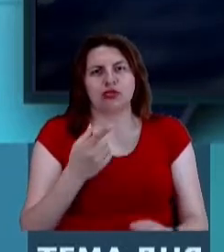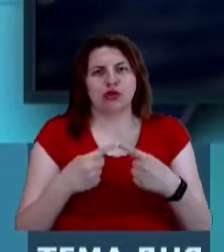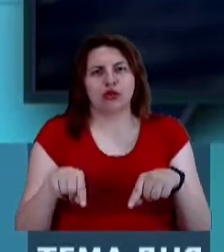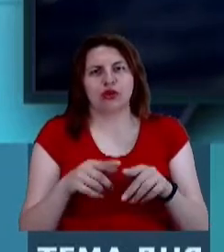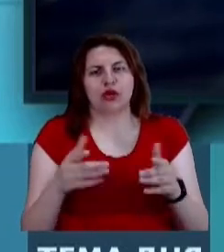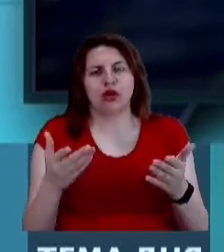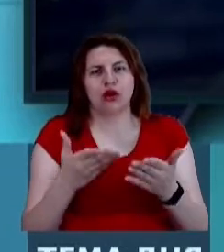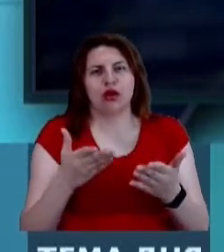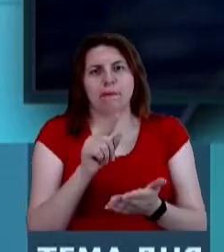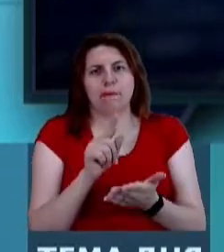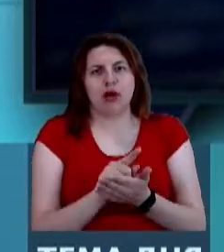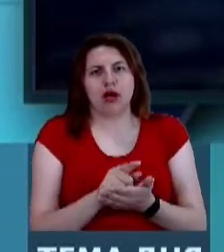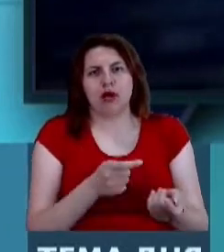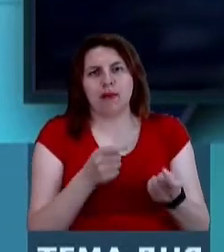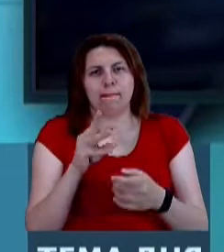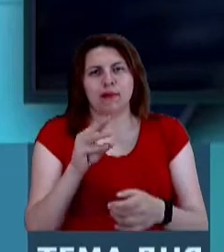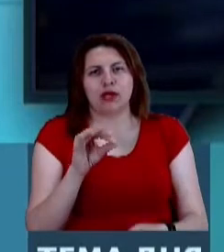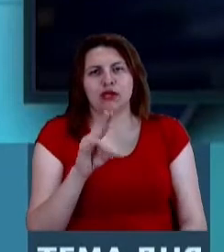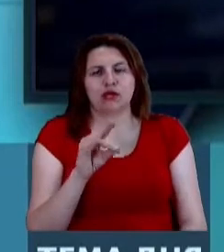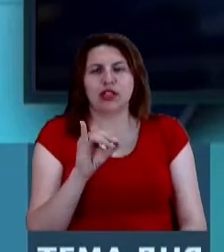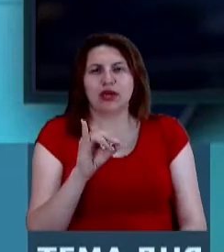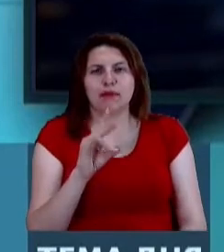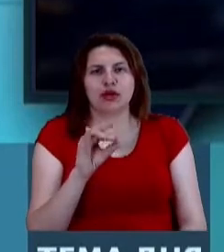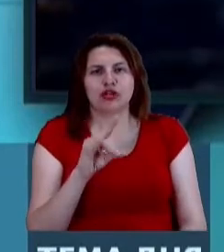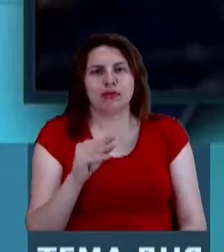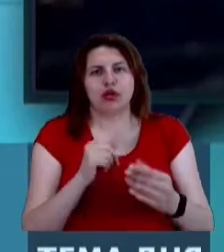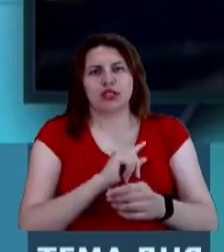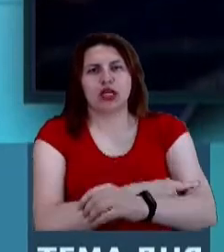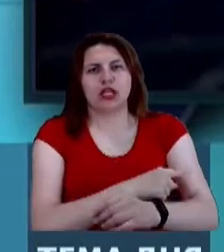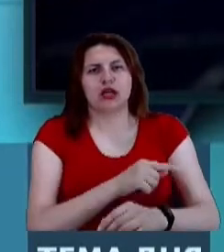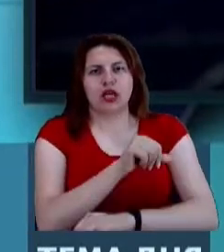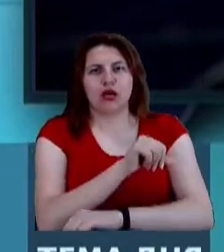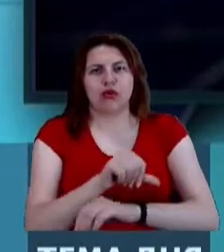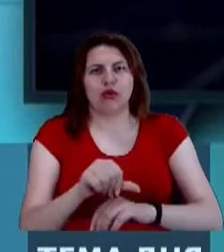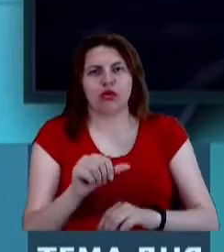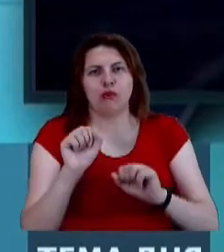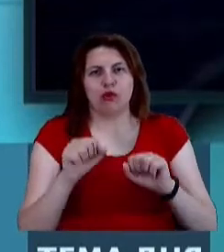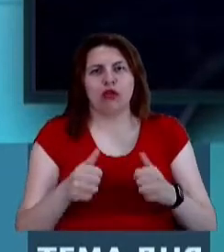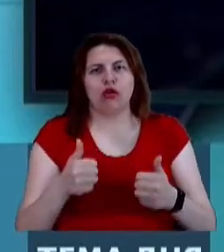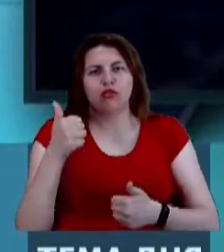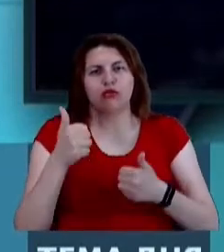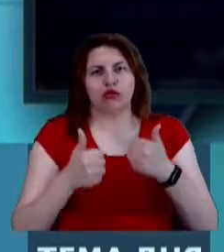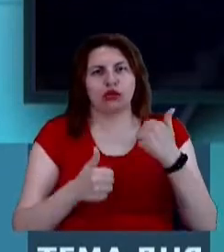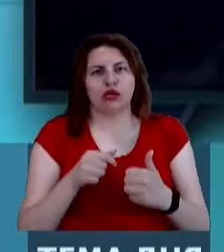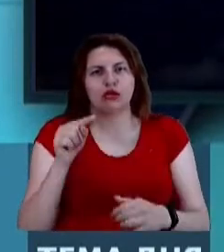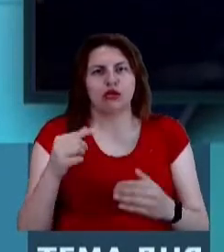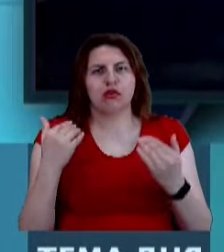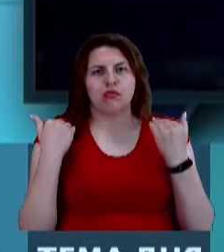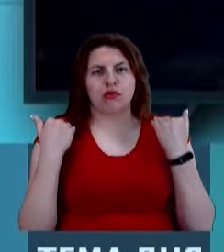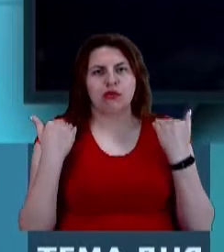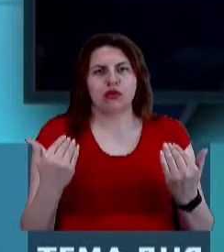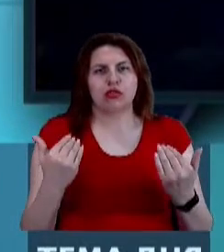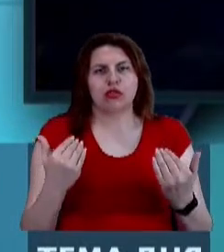нести імідж м'якої сили за кордон, могла якимось чином конкурувати з тою машиною державною